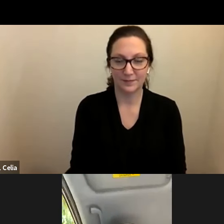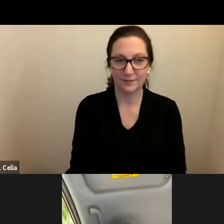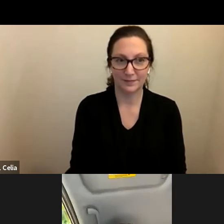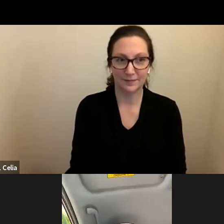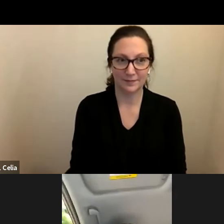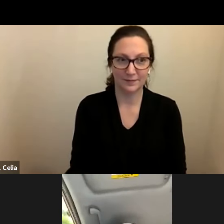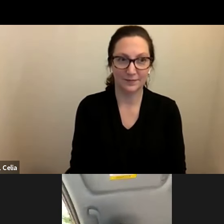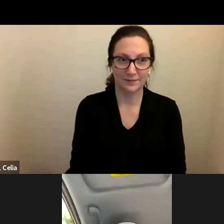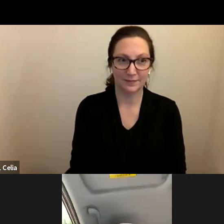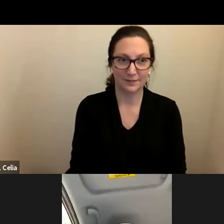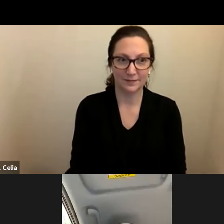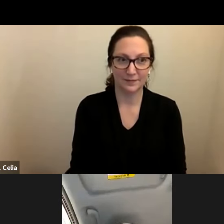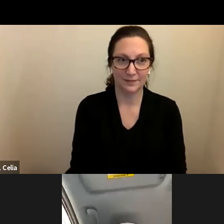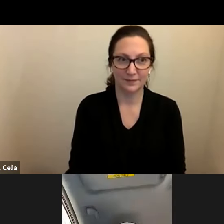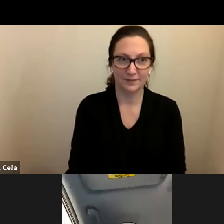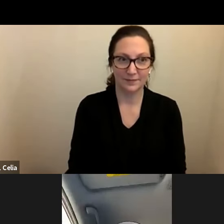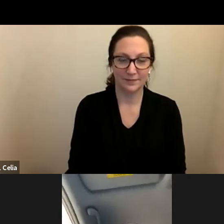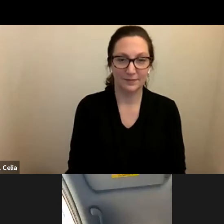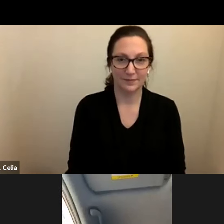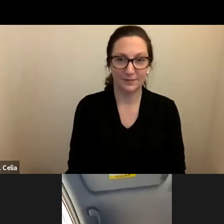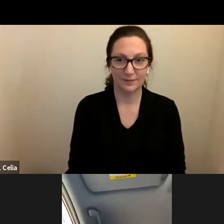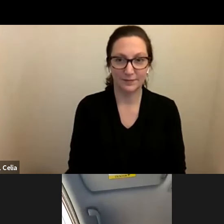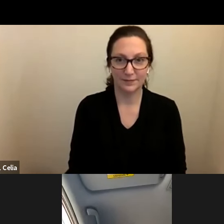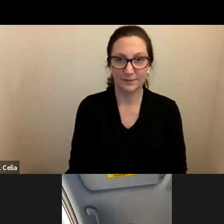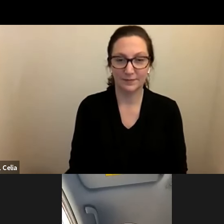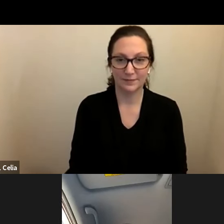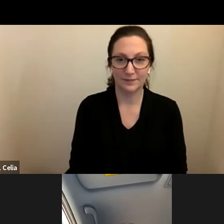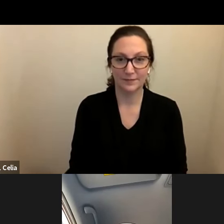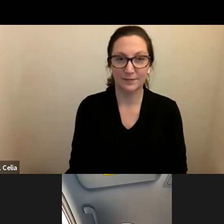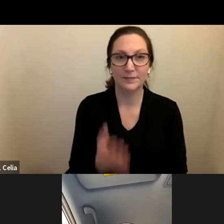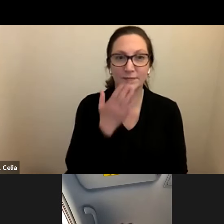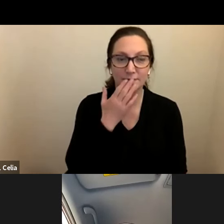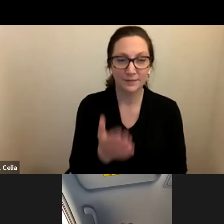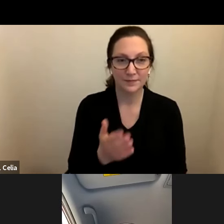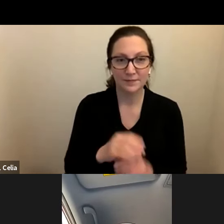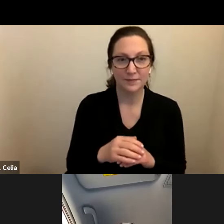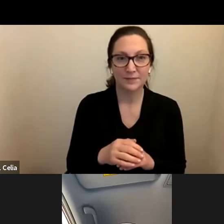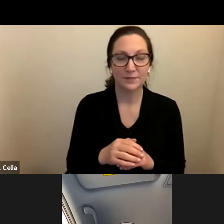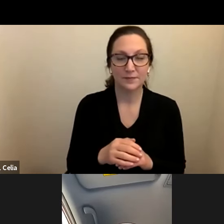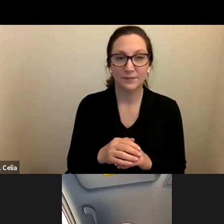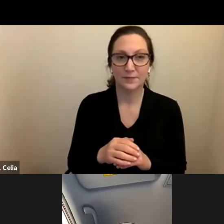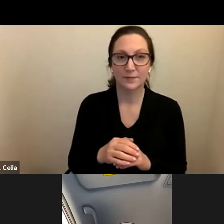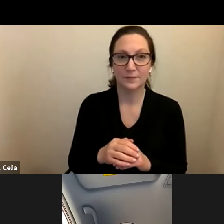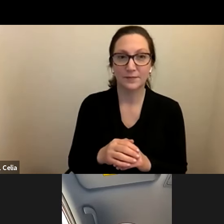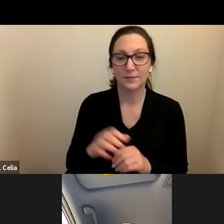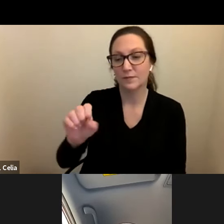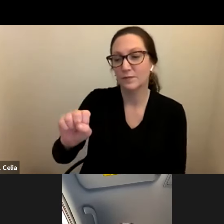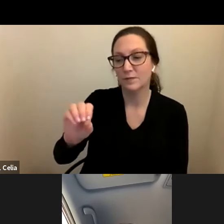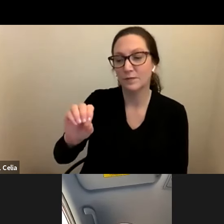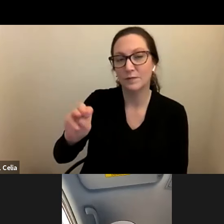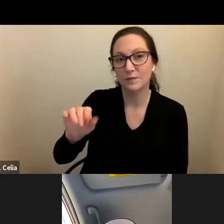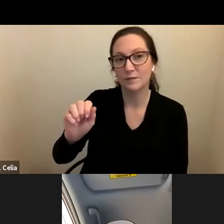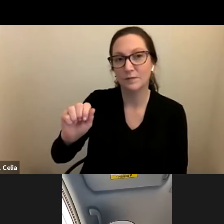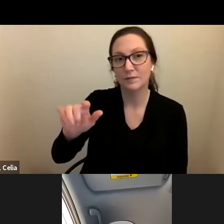الاستماع إلى الترجمة باللغة العربية. شكرا جزيلا. Thank you, sir. Thank you. Our Somali interpreter